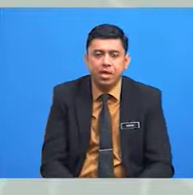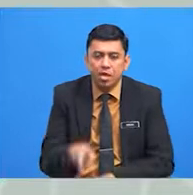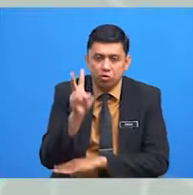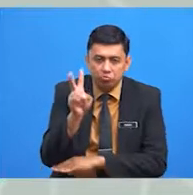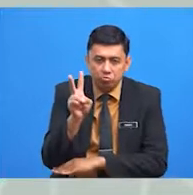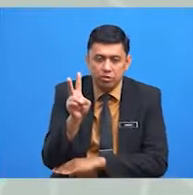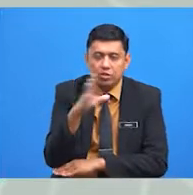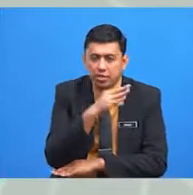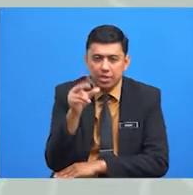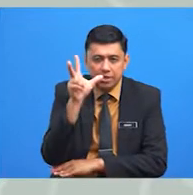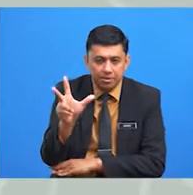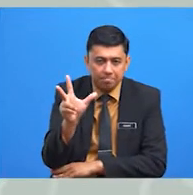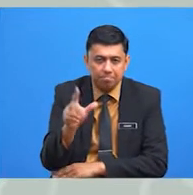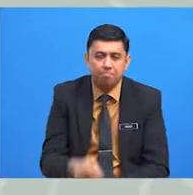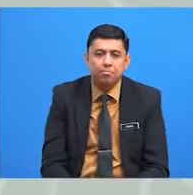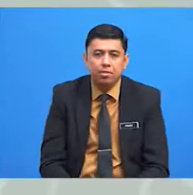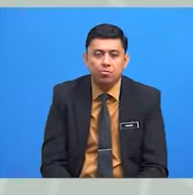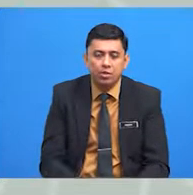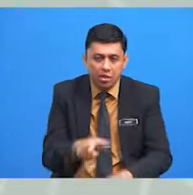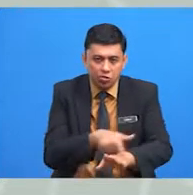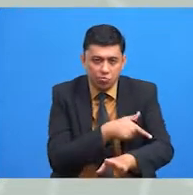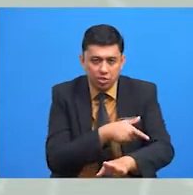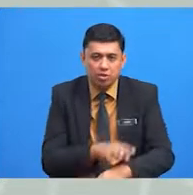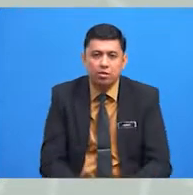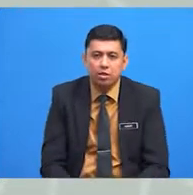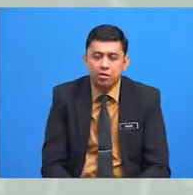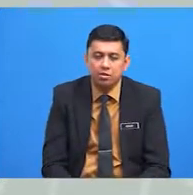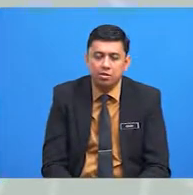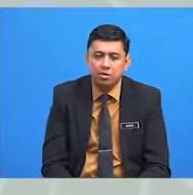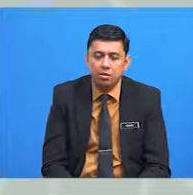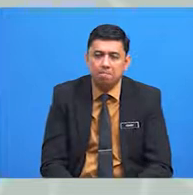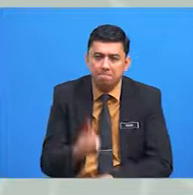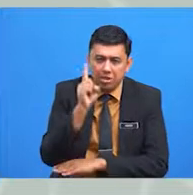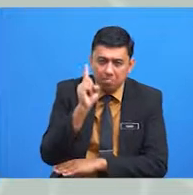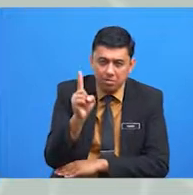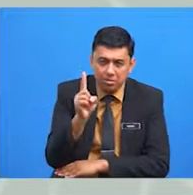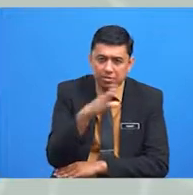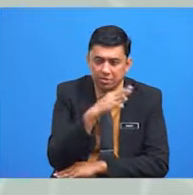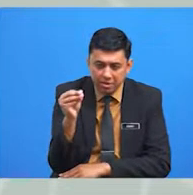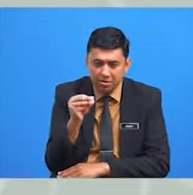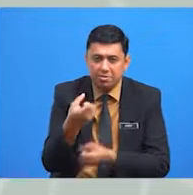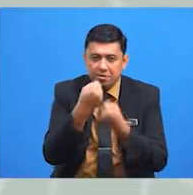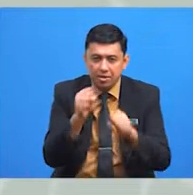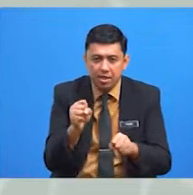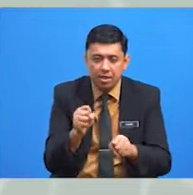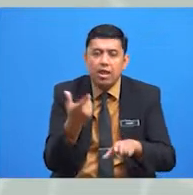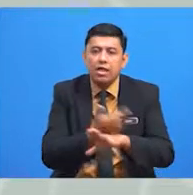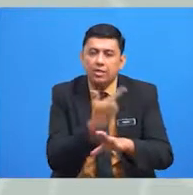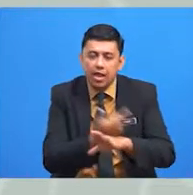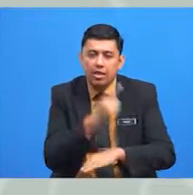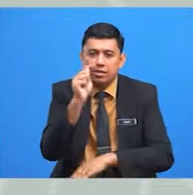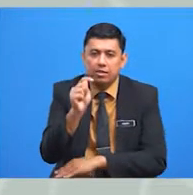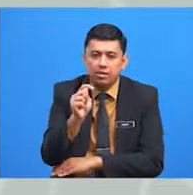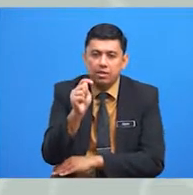2 dan Penggal ketiga ialah lanjutan Pelita Bahasa Penggal 1 dan disediakan